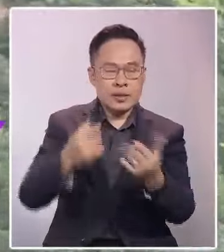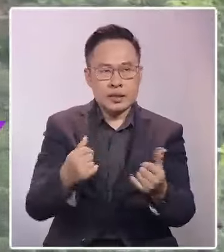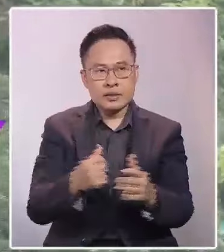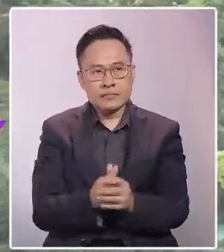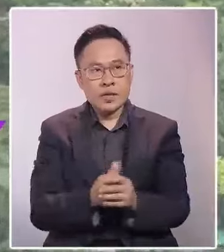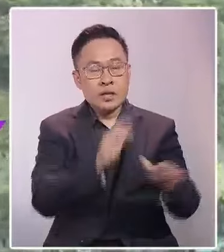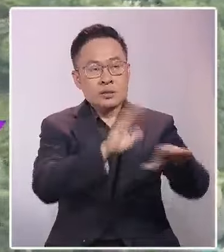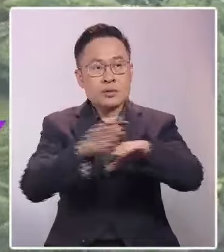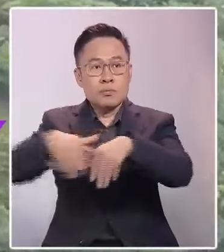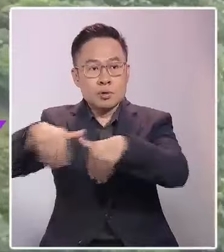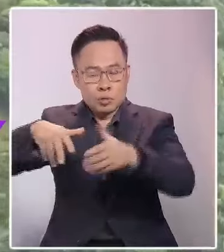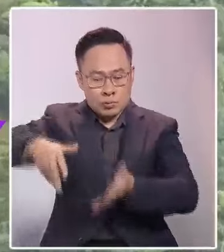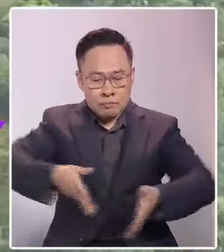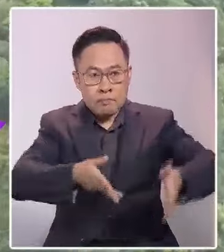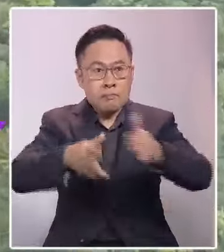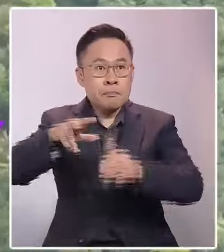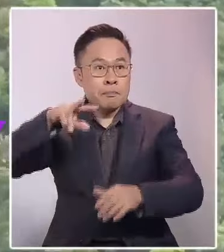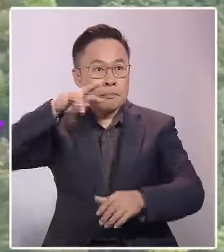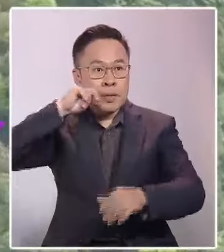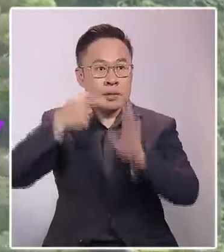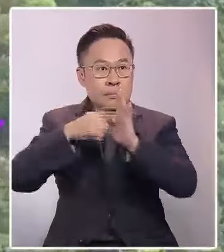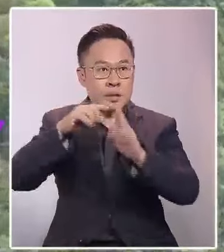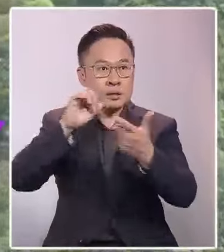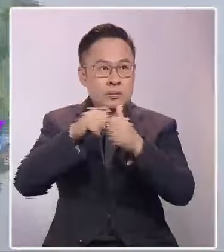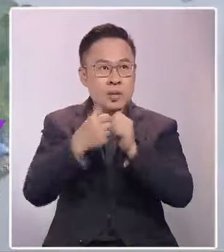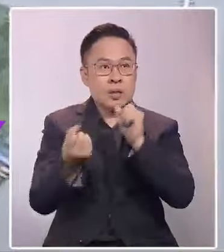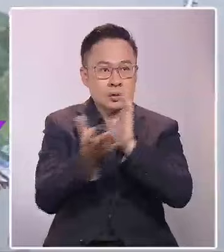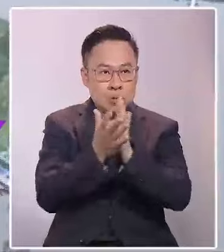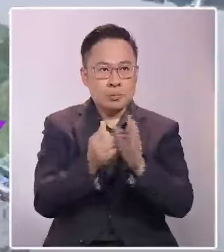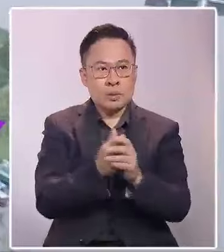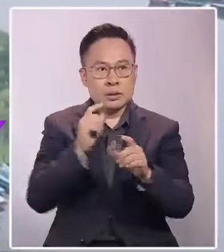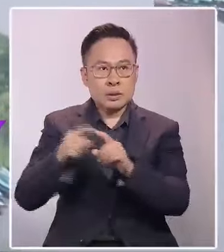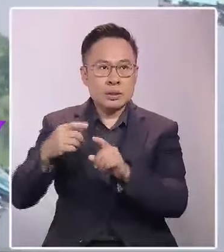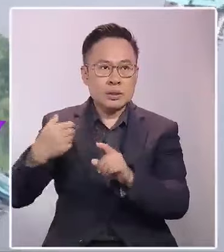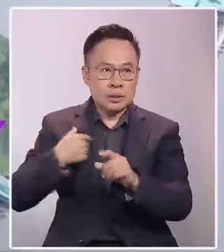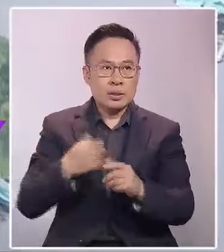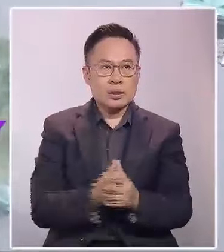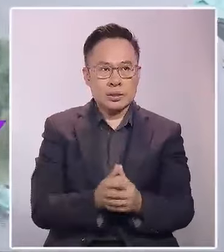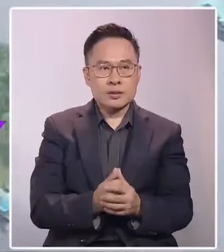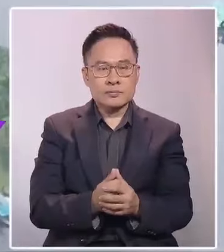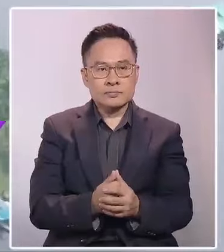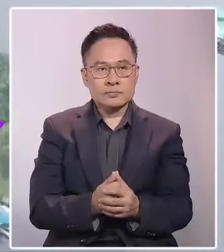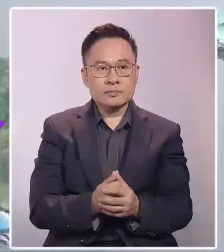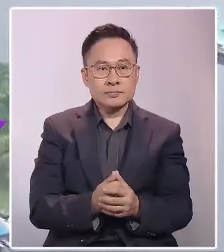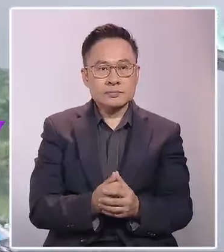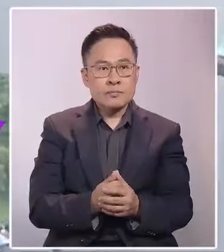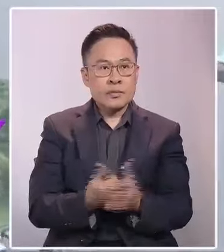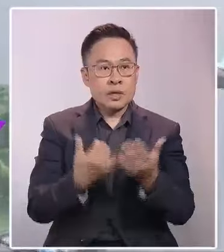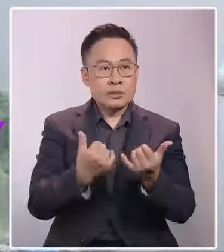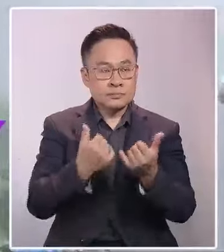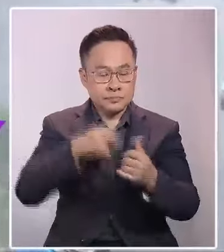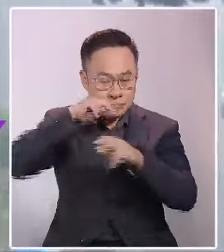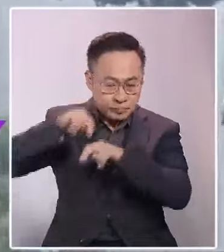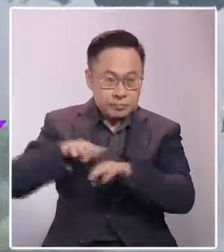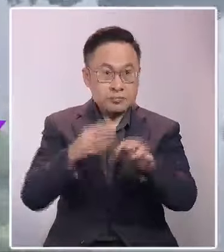เฝ้าระวังปริมาณน้ำที่เพิ่มสูงขึ้นด้วยต้องเฝ้าติดตามสถานการณ์อย่างใกล้ชิดนะคะแต่การระบายน้ำที่ว่า